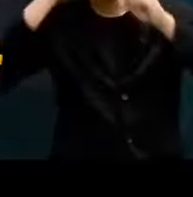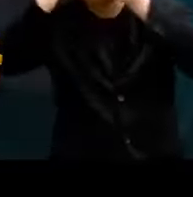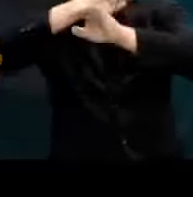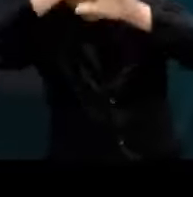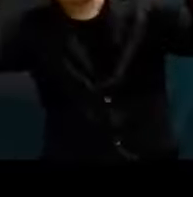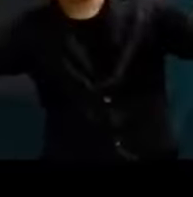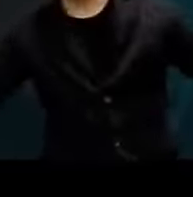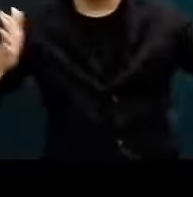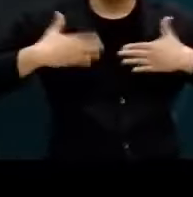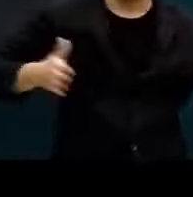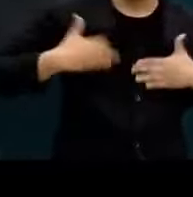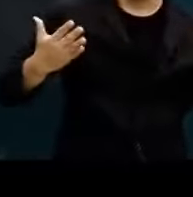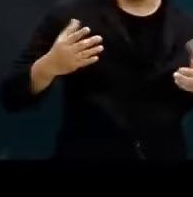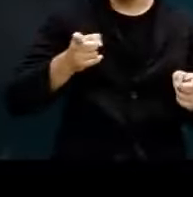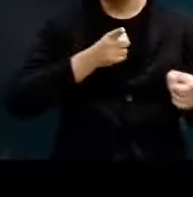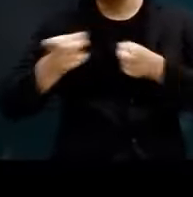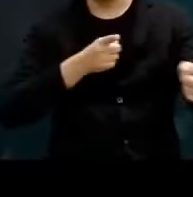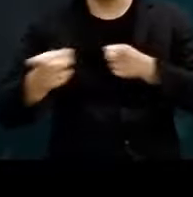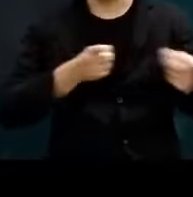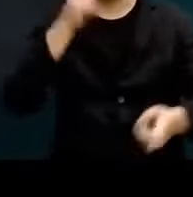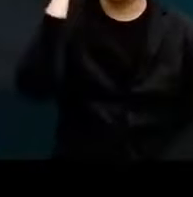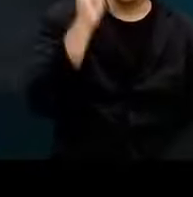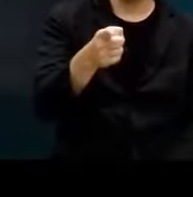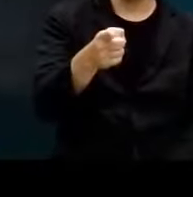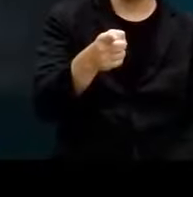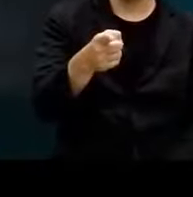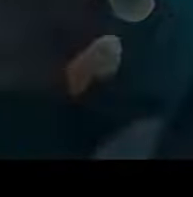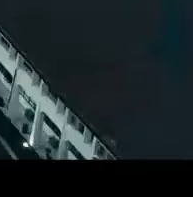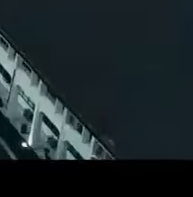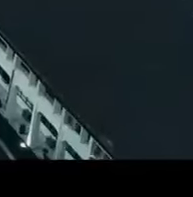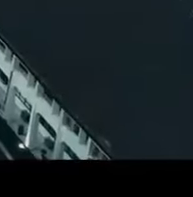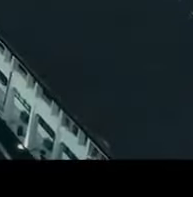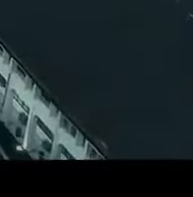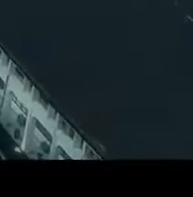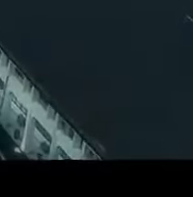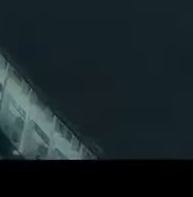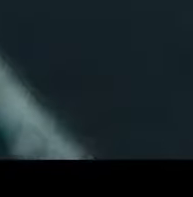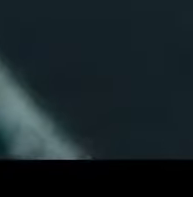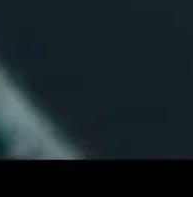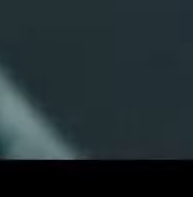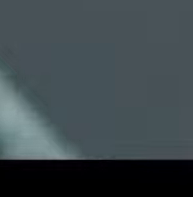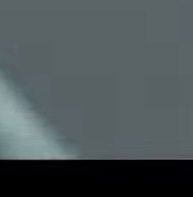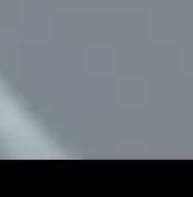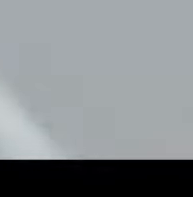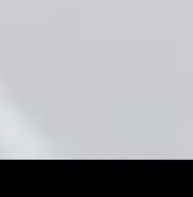Gembira! Gembira memilih langsung!